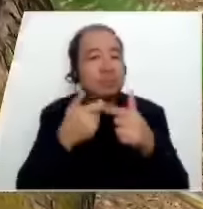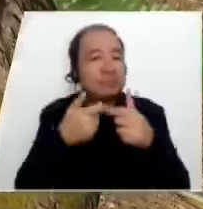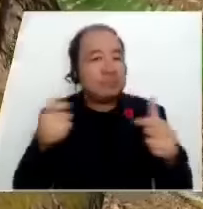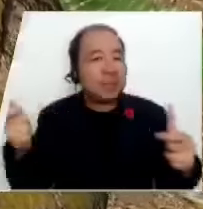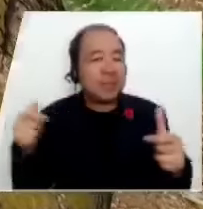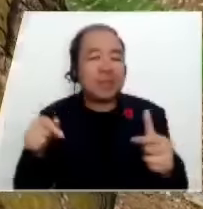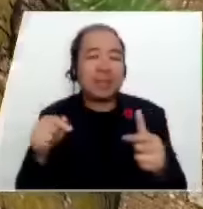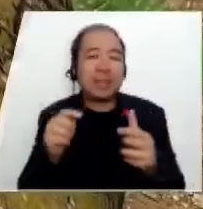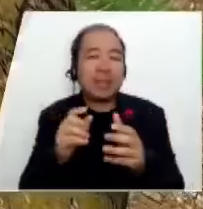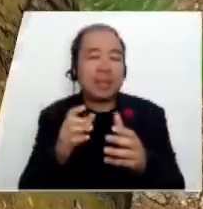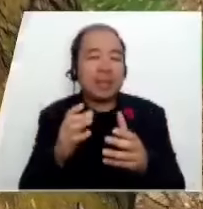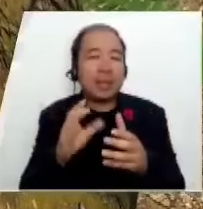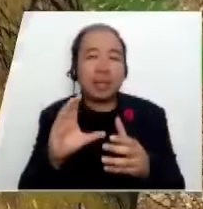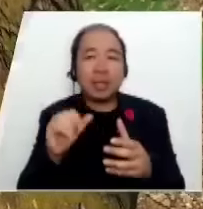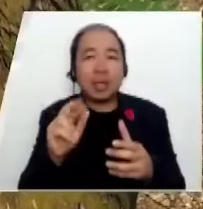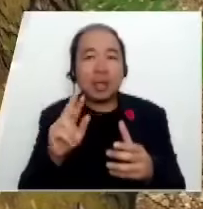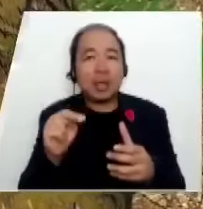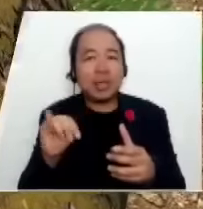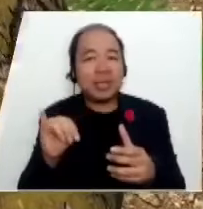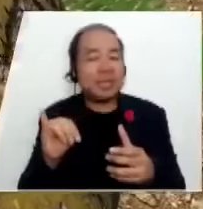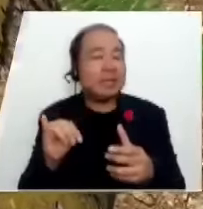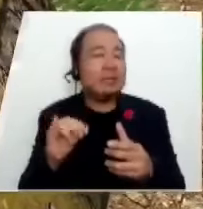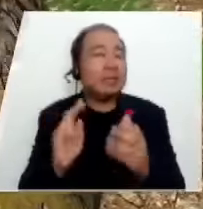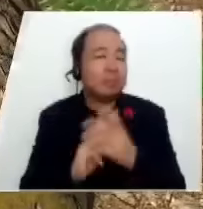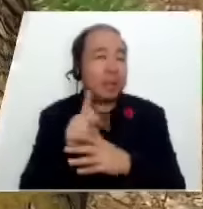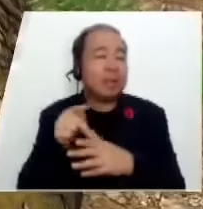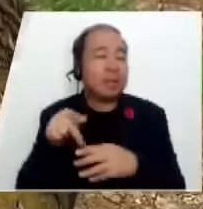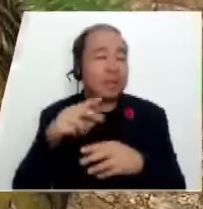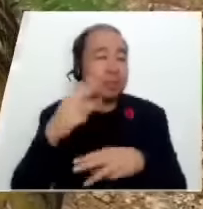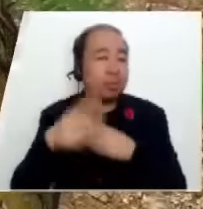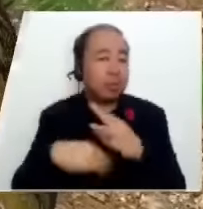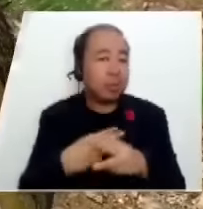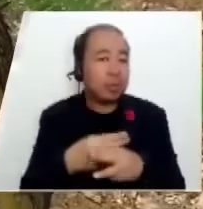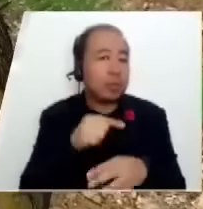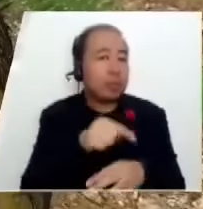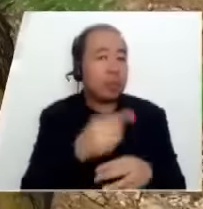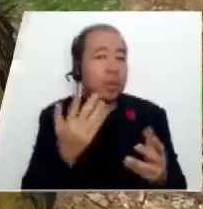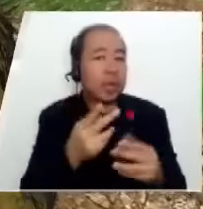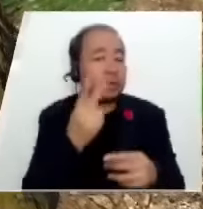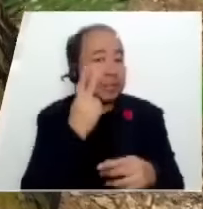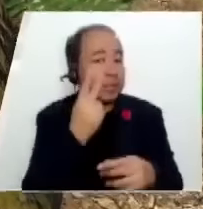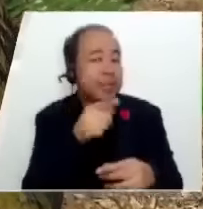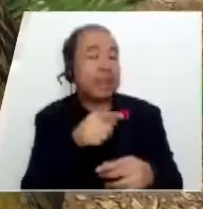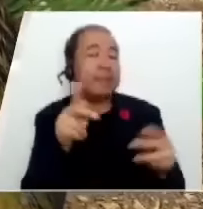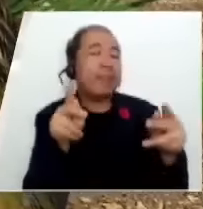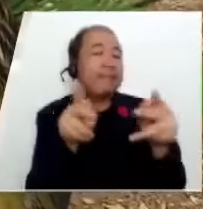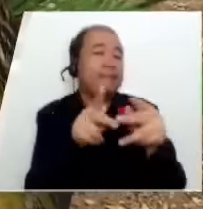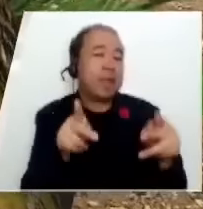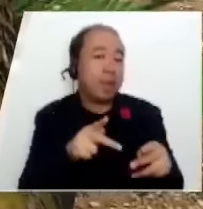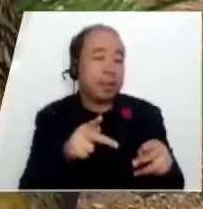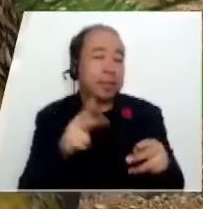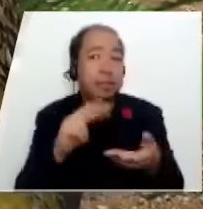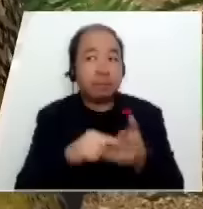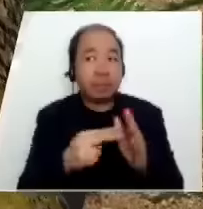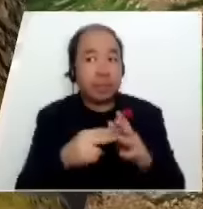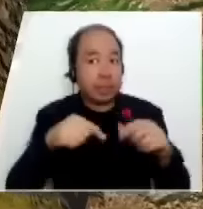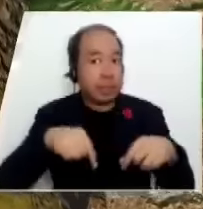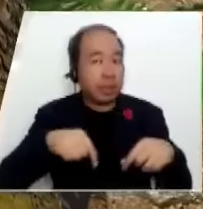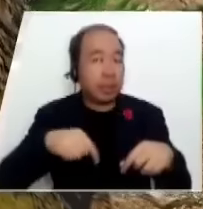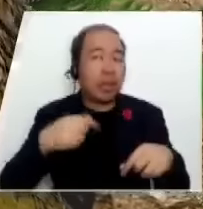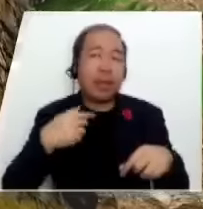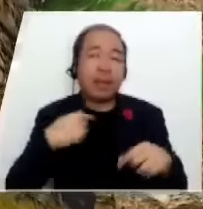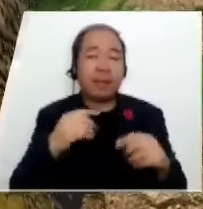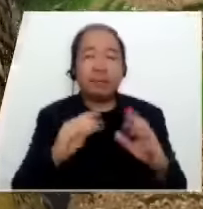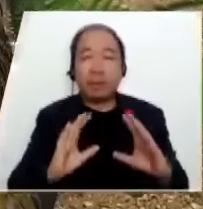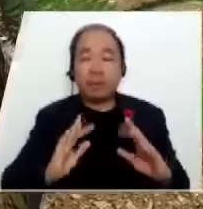mundo. At alam niyo ba ang unang namataan sa summit ng Mount Victoria sa Palawan? Patunay lang kung gaano kayaman ang biodiversity sa ating